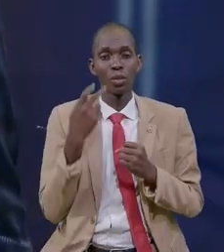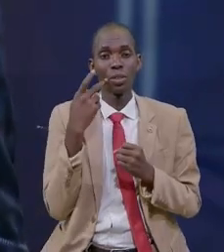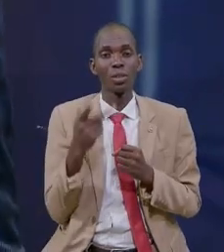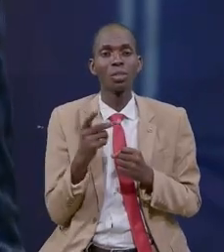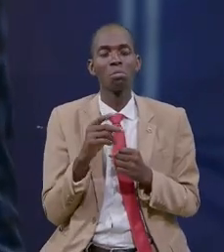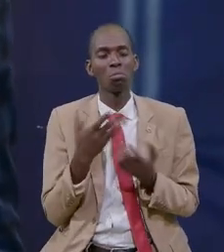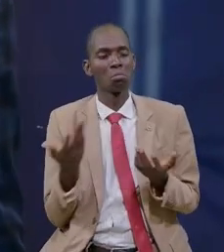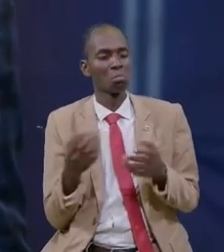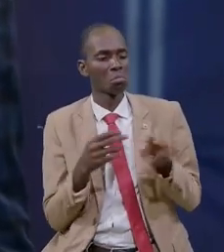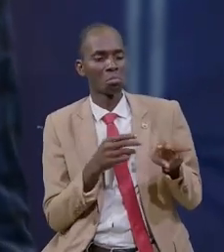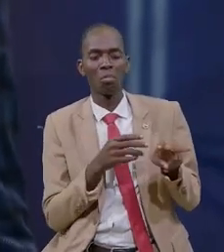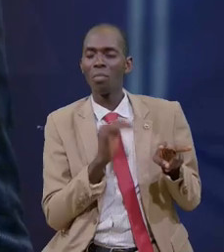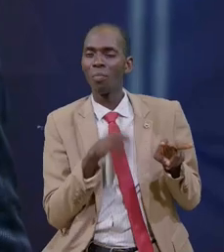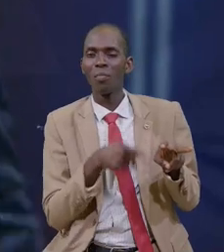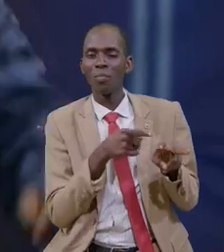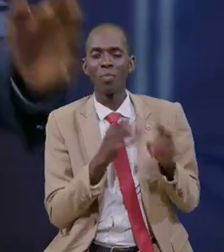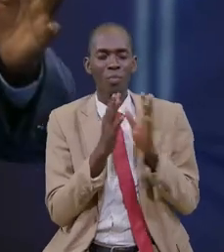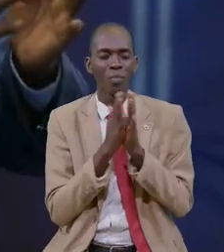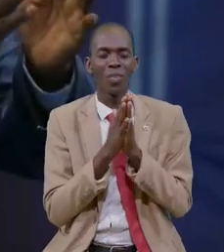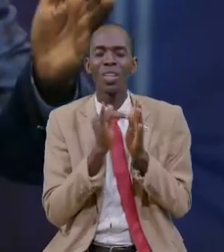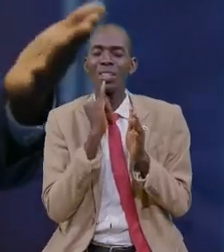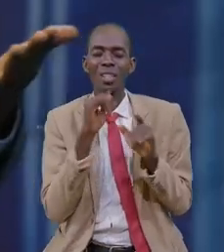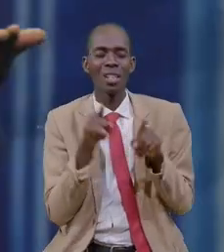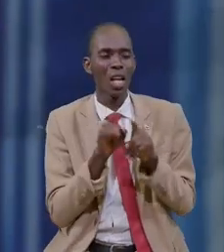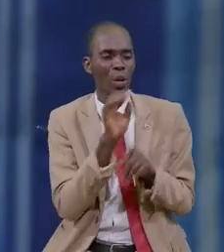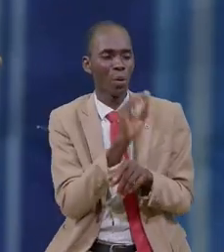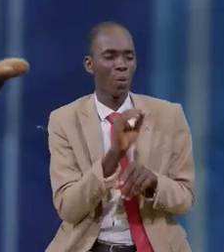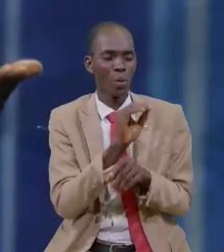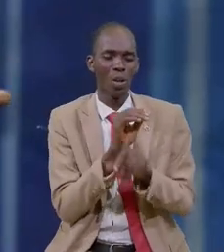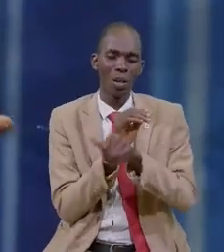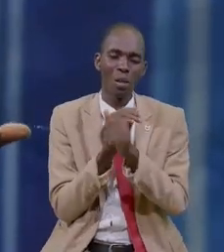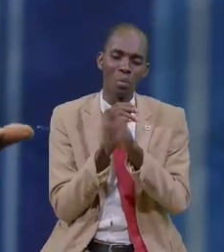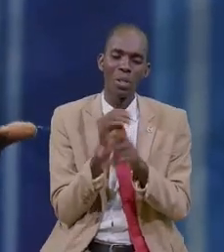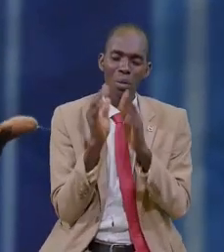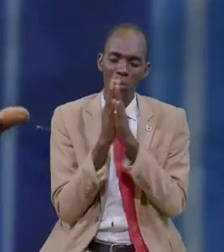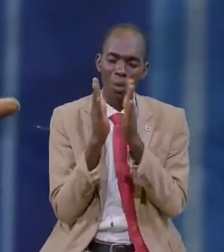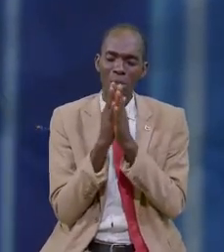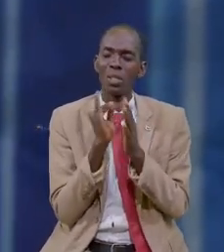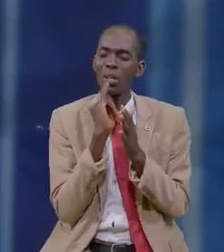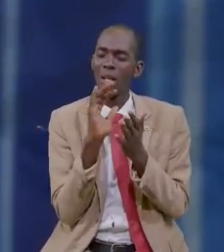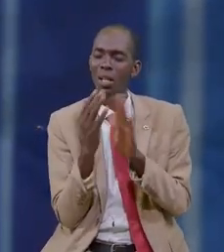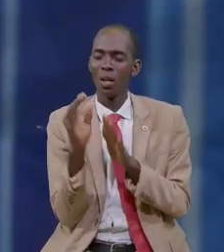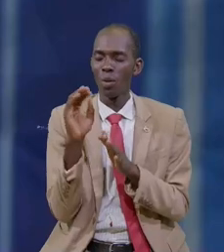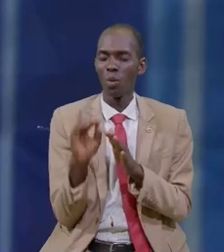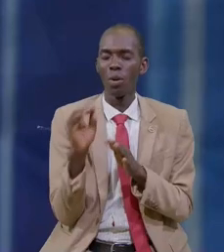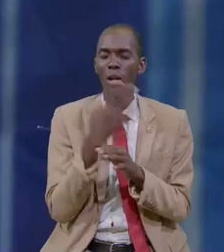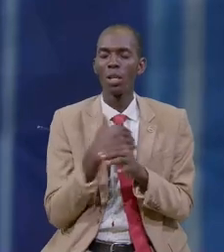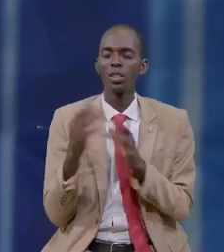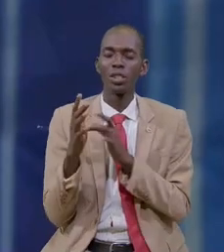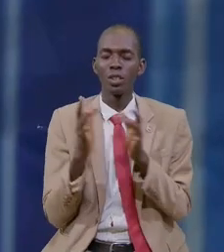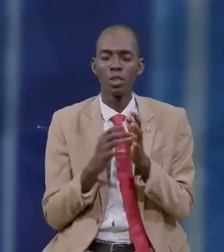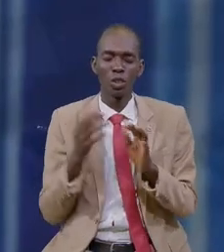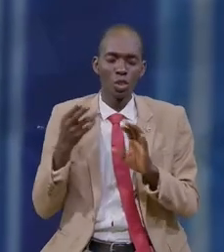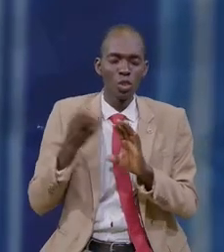prière semble comme zéro. L'autre aussi, sa prière comme zéro. Et Jésus-Christ se joint son